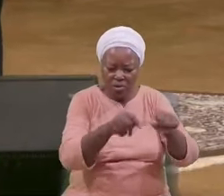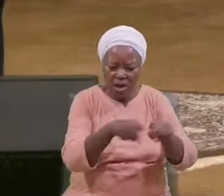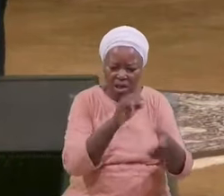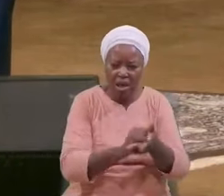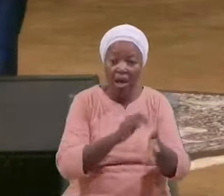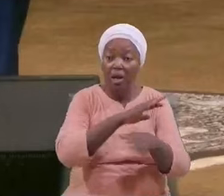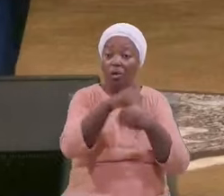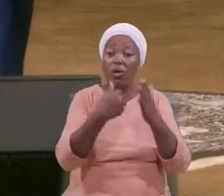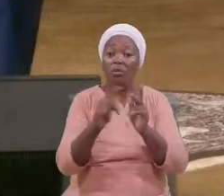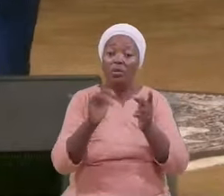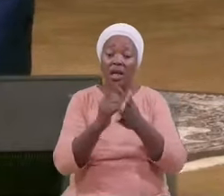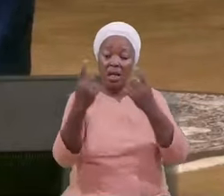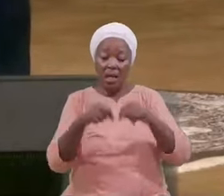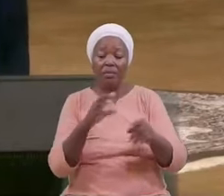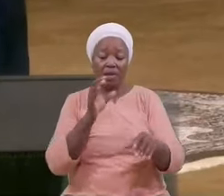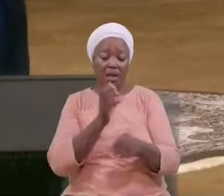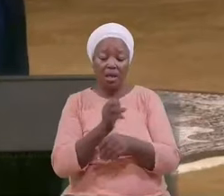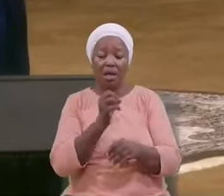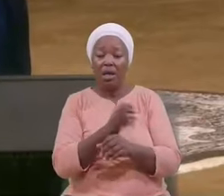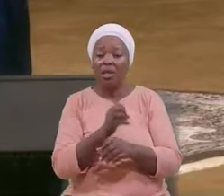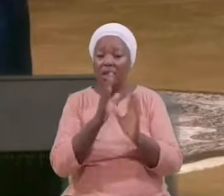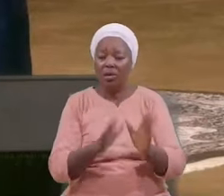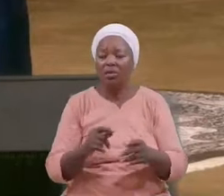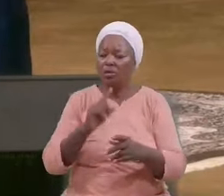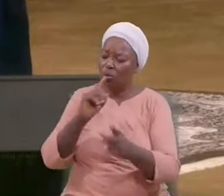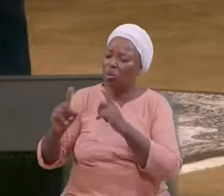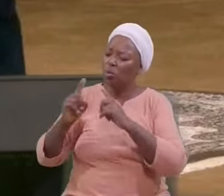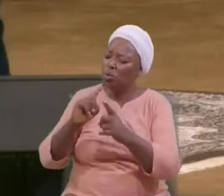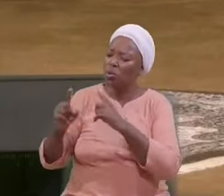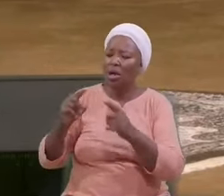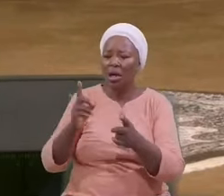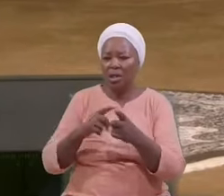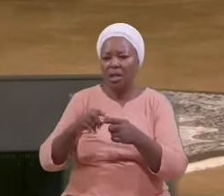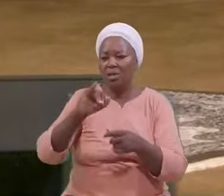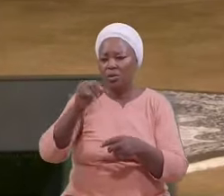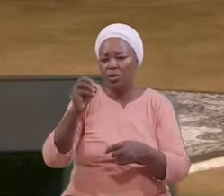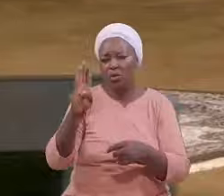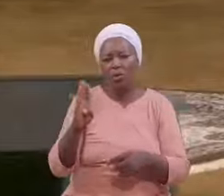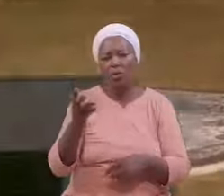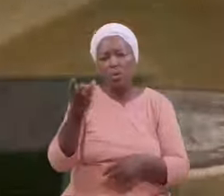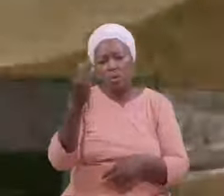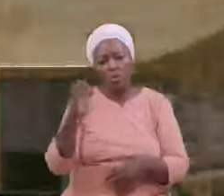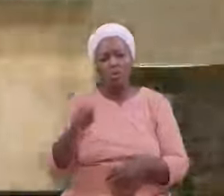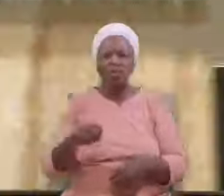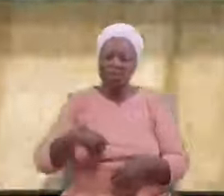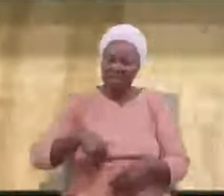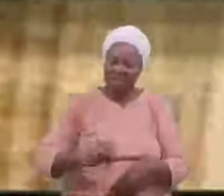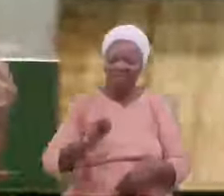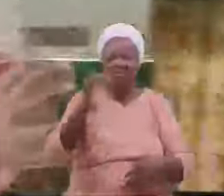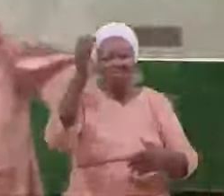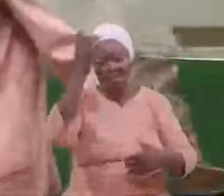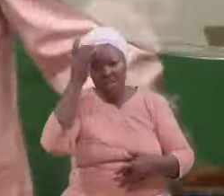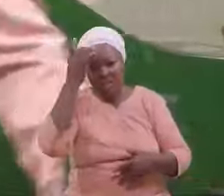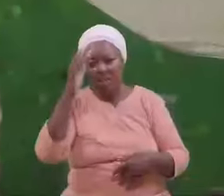conseillers, ont parlé. Et Job était toujours malade. Et